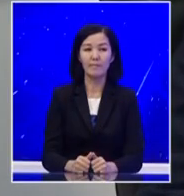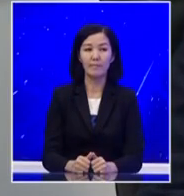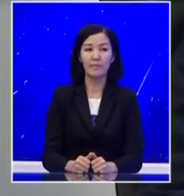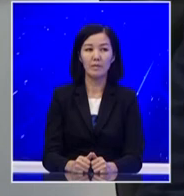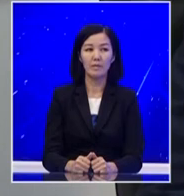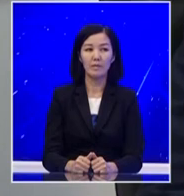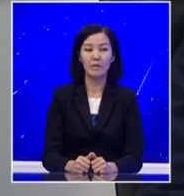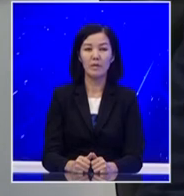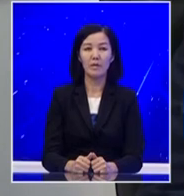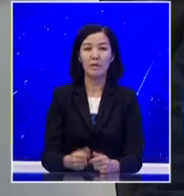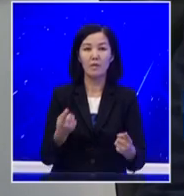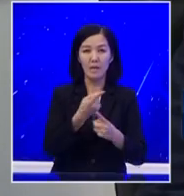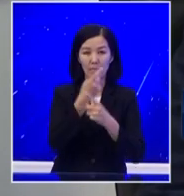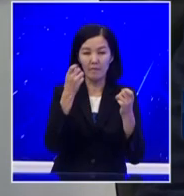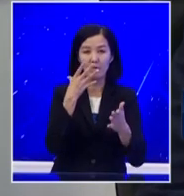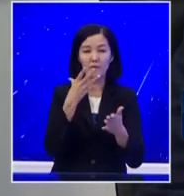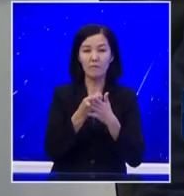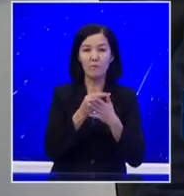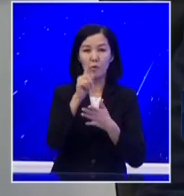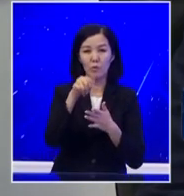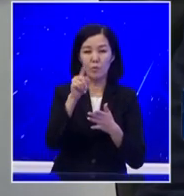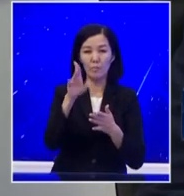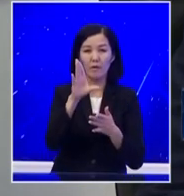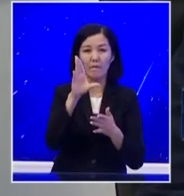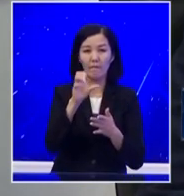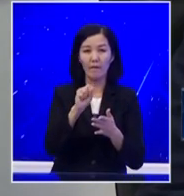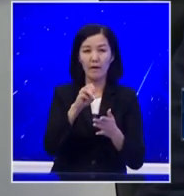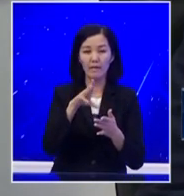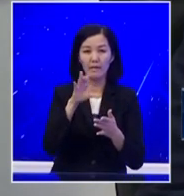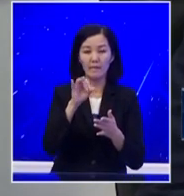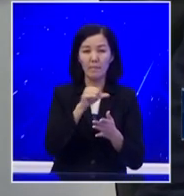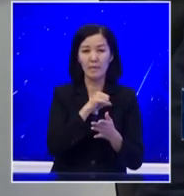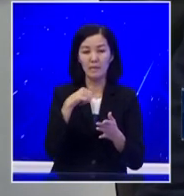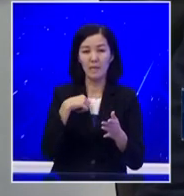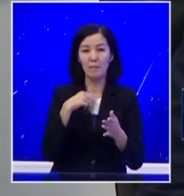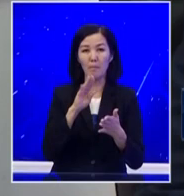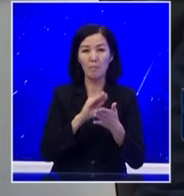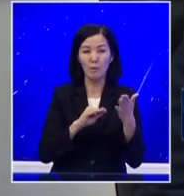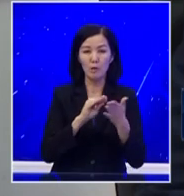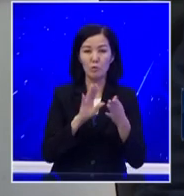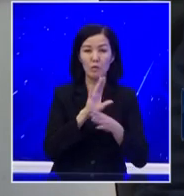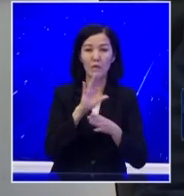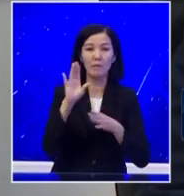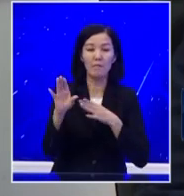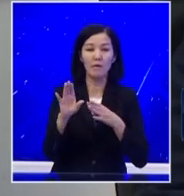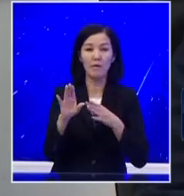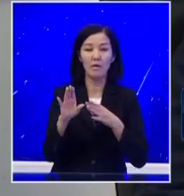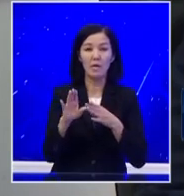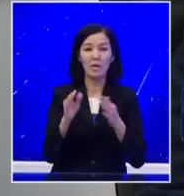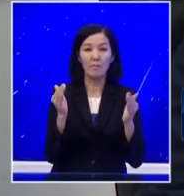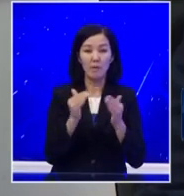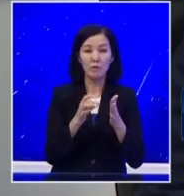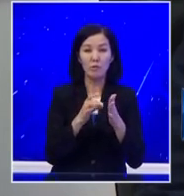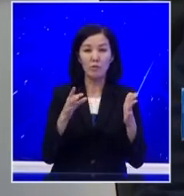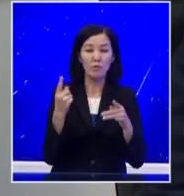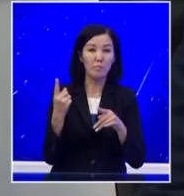свой воцап номер то есть жителей города пишут мне напрямую я такой небольшой рекорд сделал за